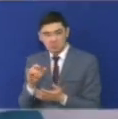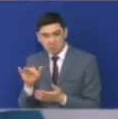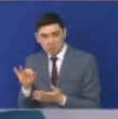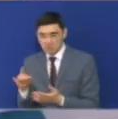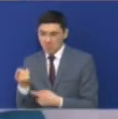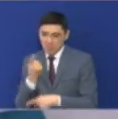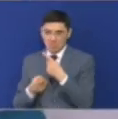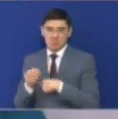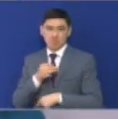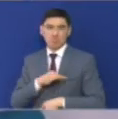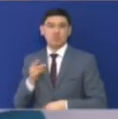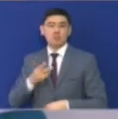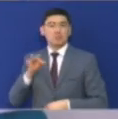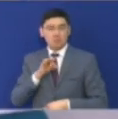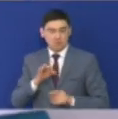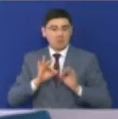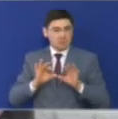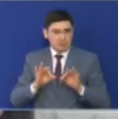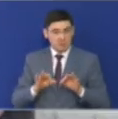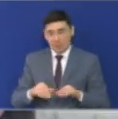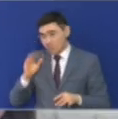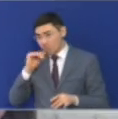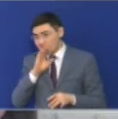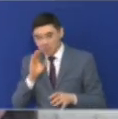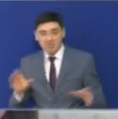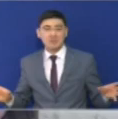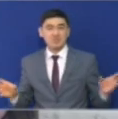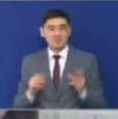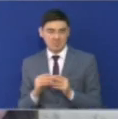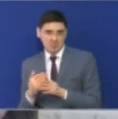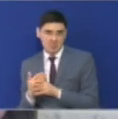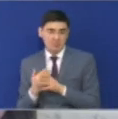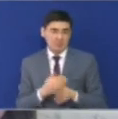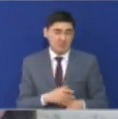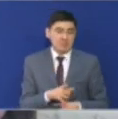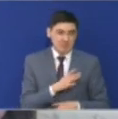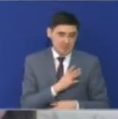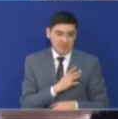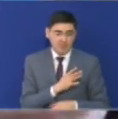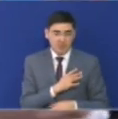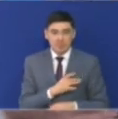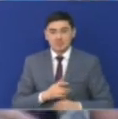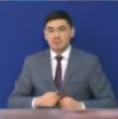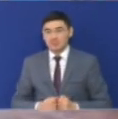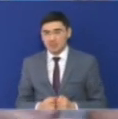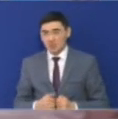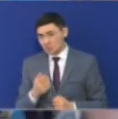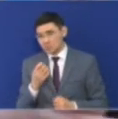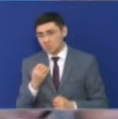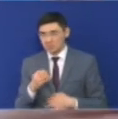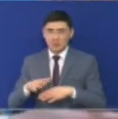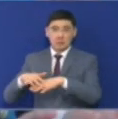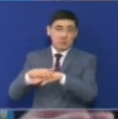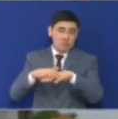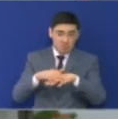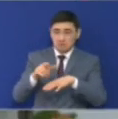мусора. Родители и педагоги объединились, чтобы помочь в этом деле своим детям. Огромную поддержку оказывают и представители